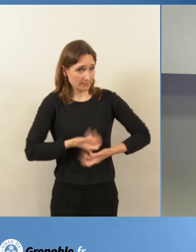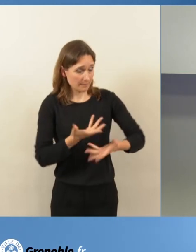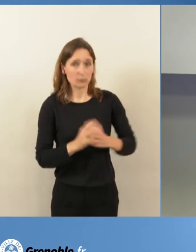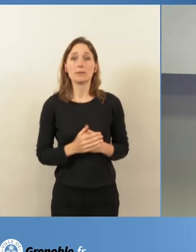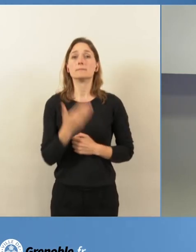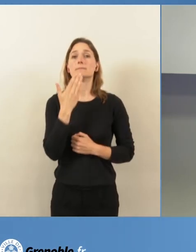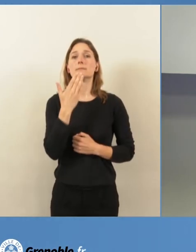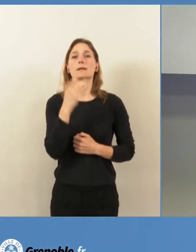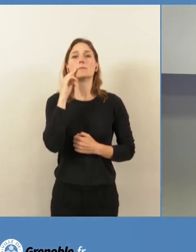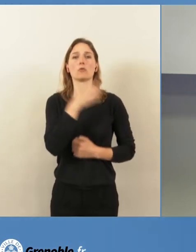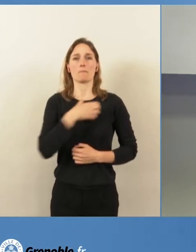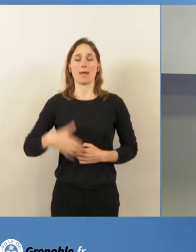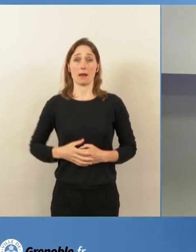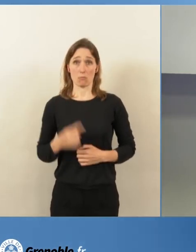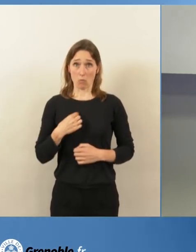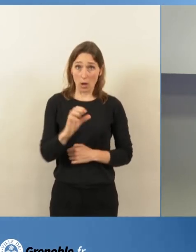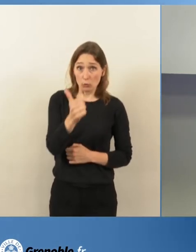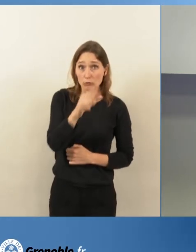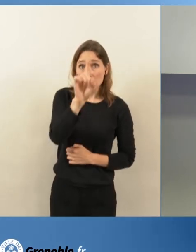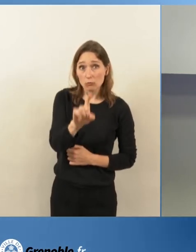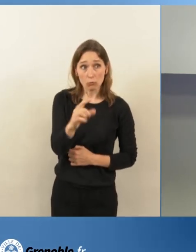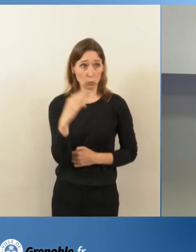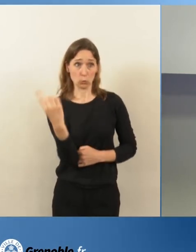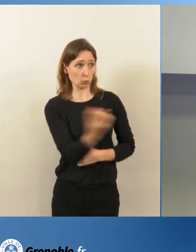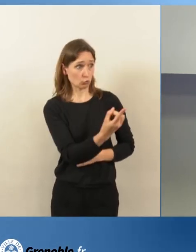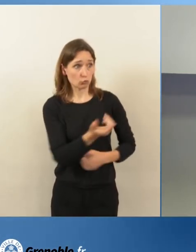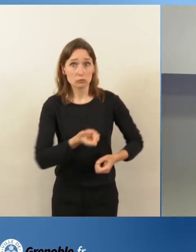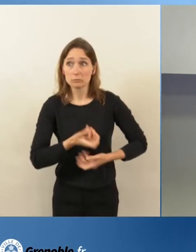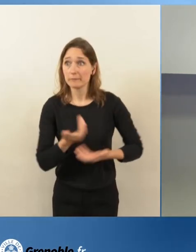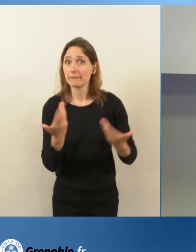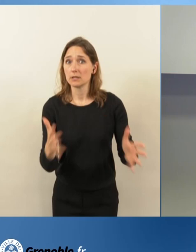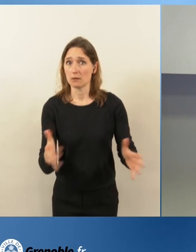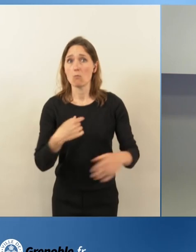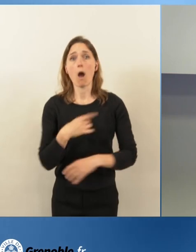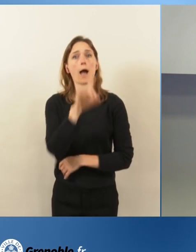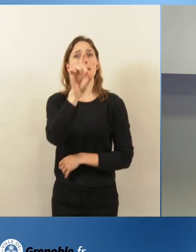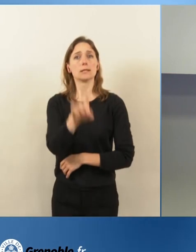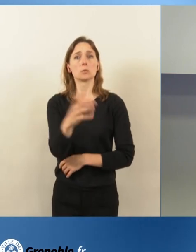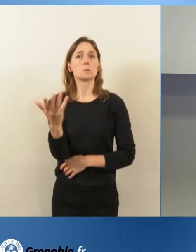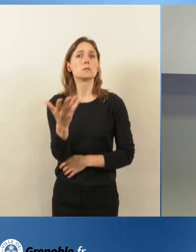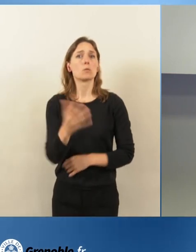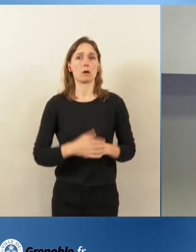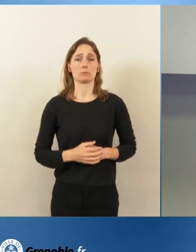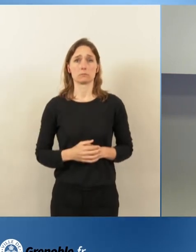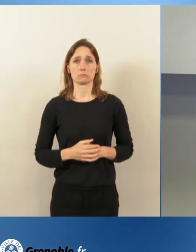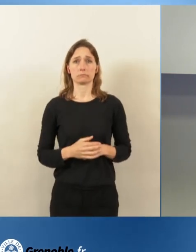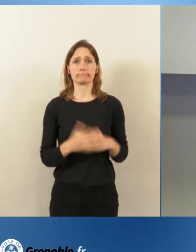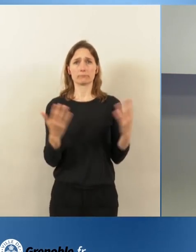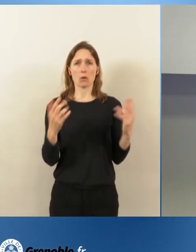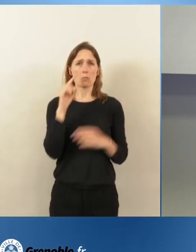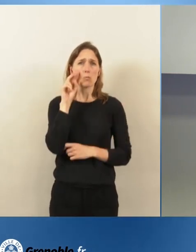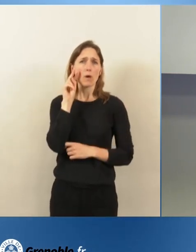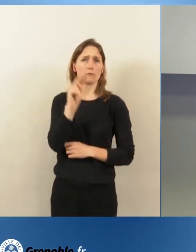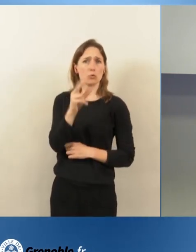alors moi j'aurais une seule question tout le monde a parlé et ma question c'est qu'est devenue l'arc humaniste